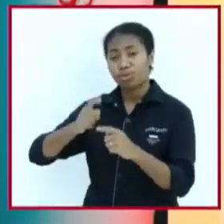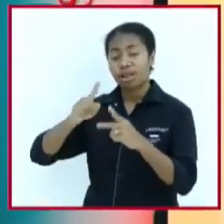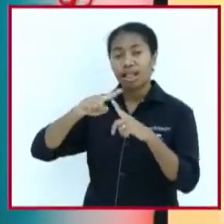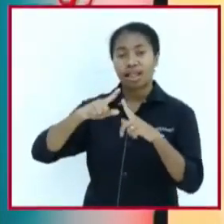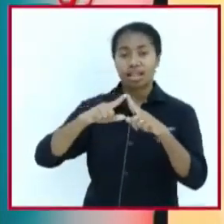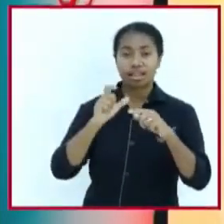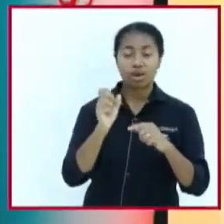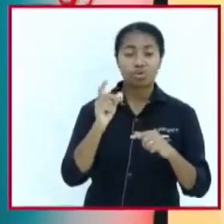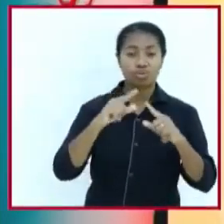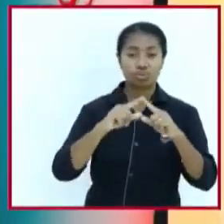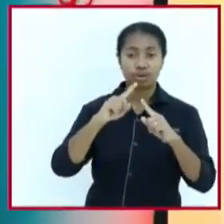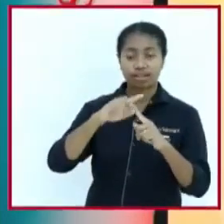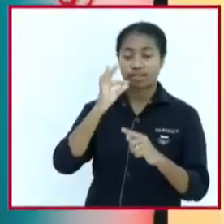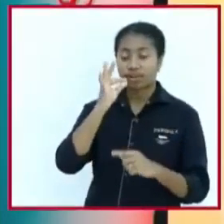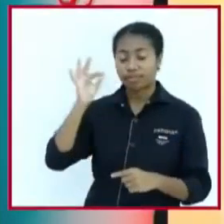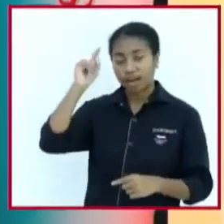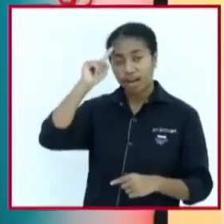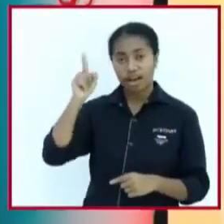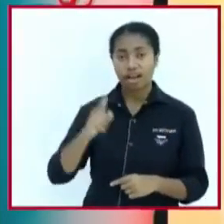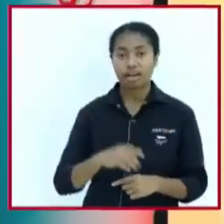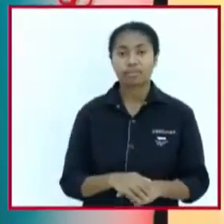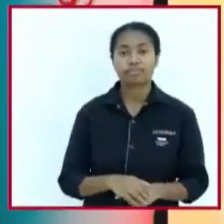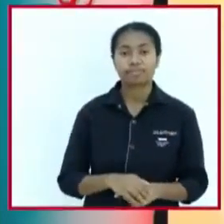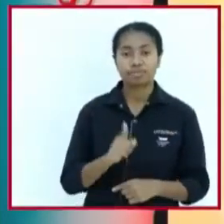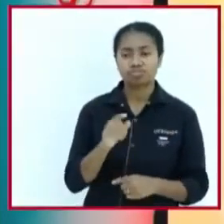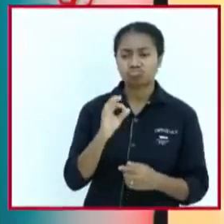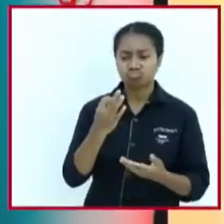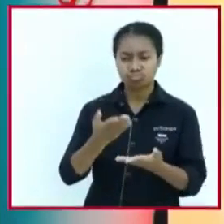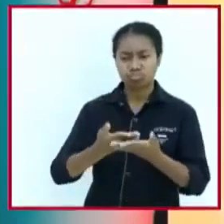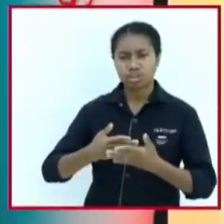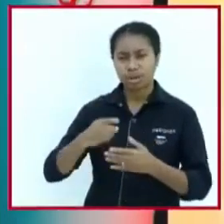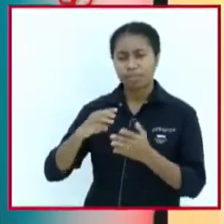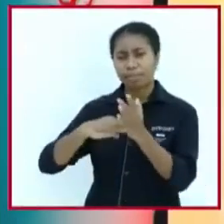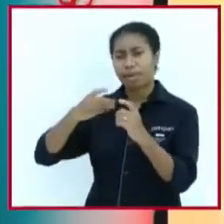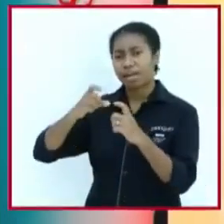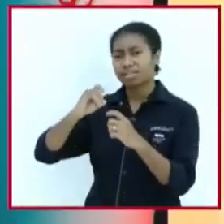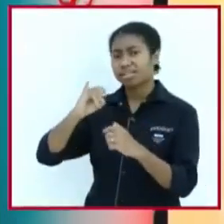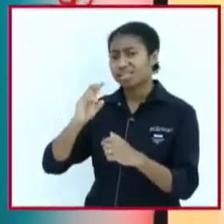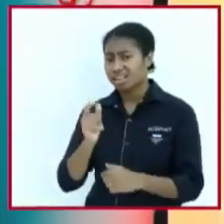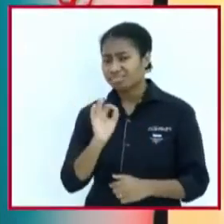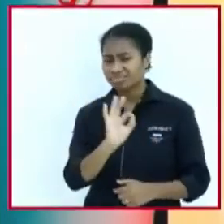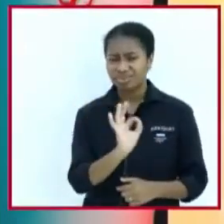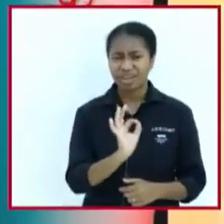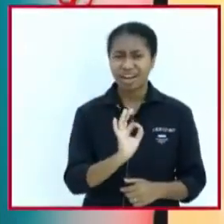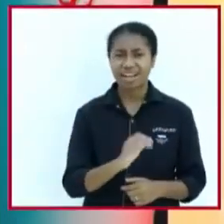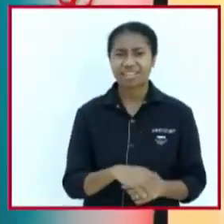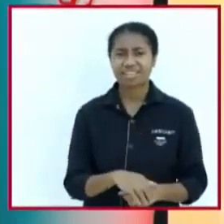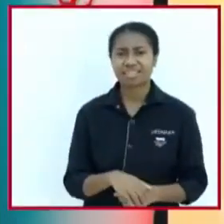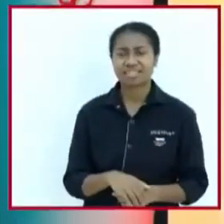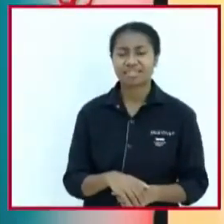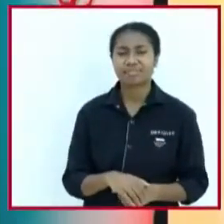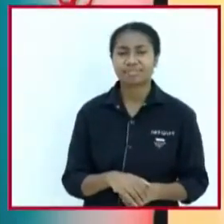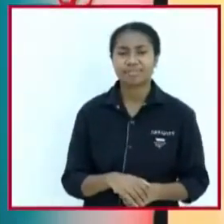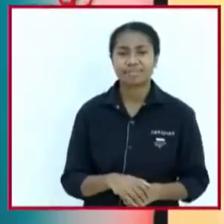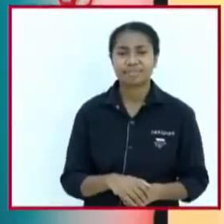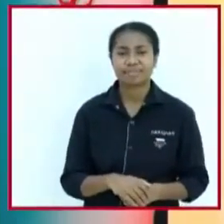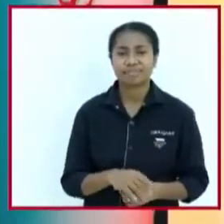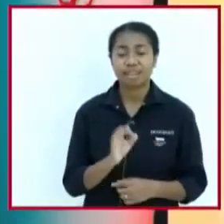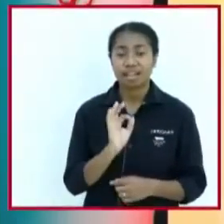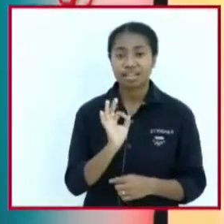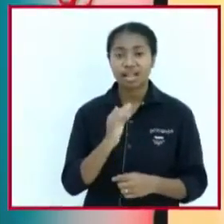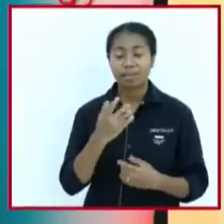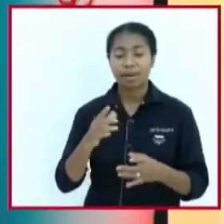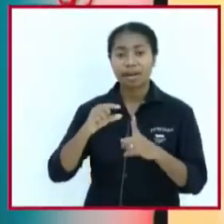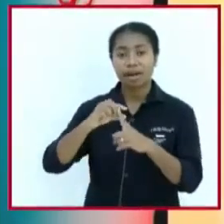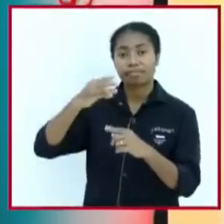kepada bangsa Yahudi Allah tidak kasih hukum tahu coba Mesir tidak kepada Babilonia tidak kepada assyria tidak